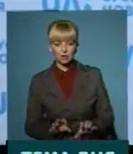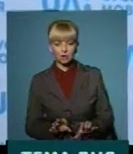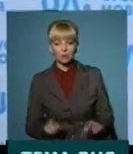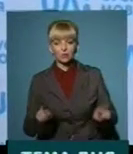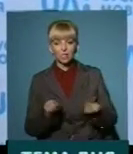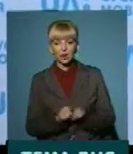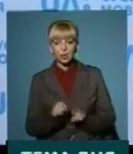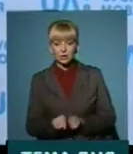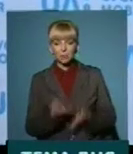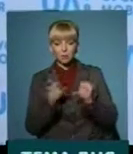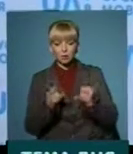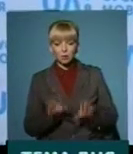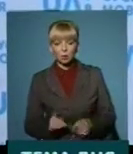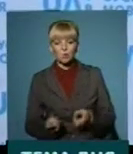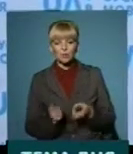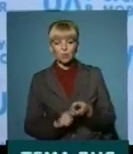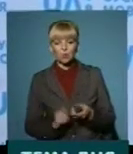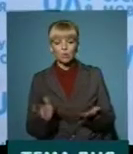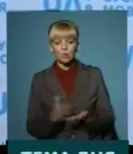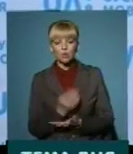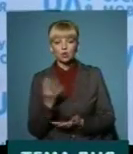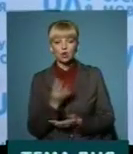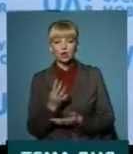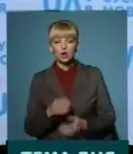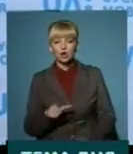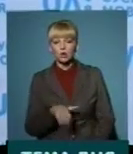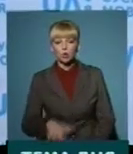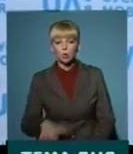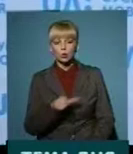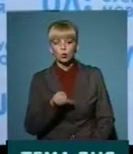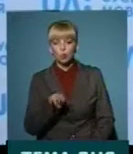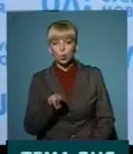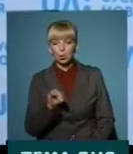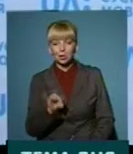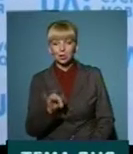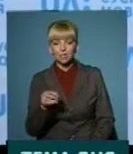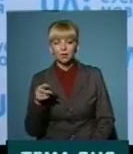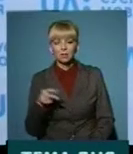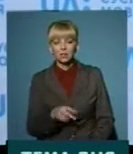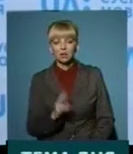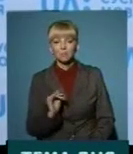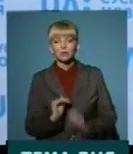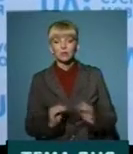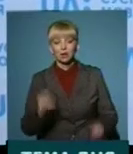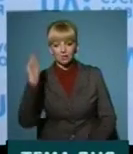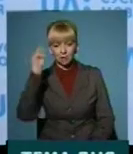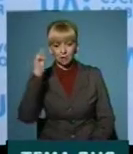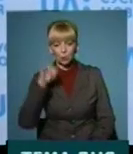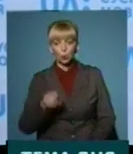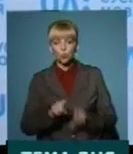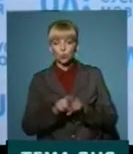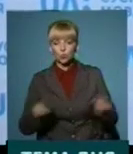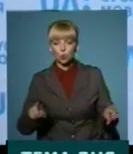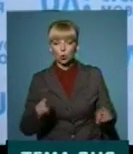Також цим законом, у зв'язку з зняттям четвертої зони, 2000 діточок, які навчалися у